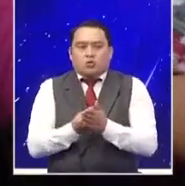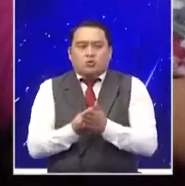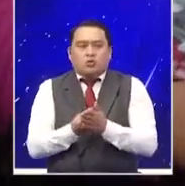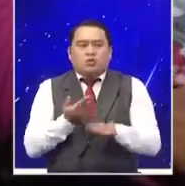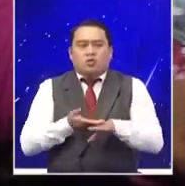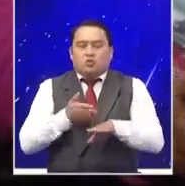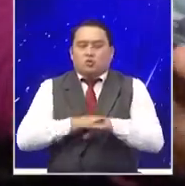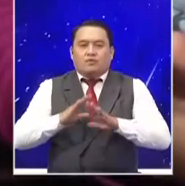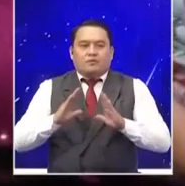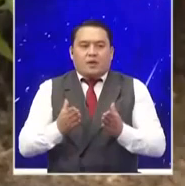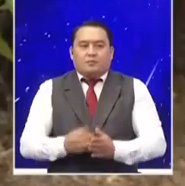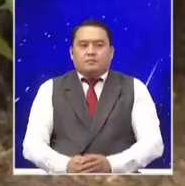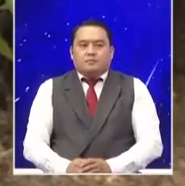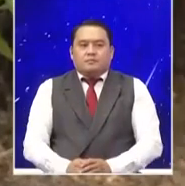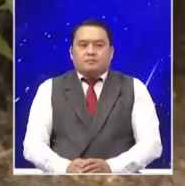претерпевает не лучшие времена.